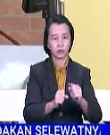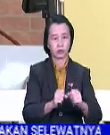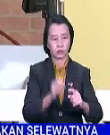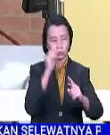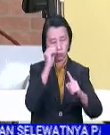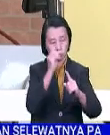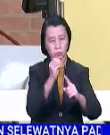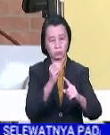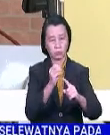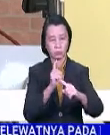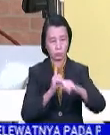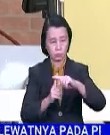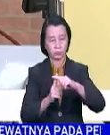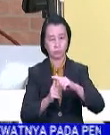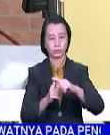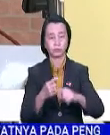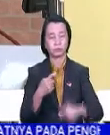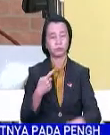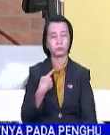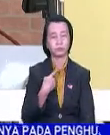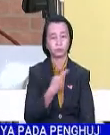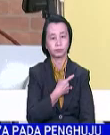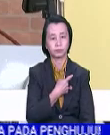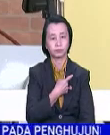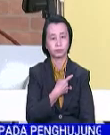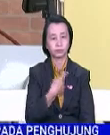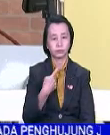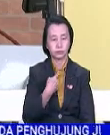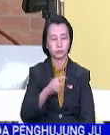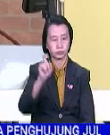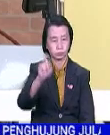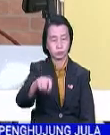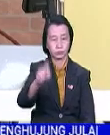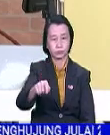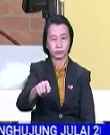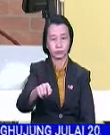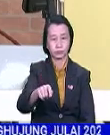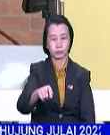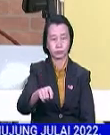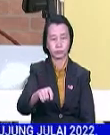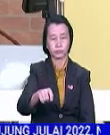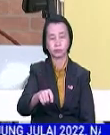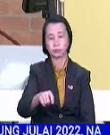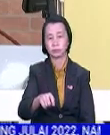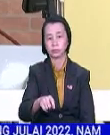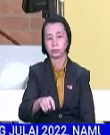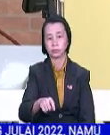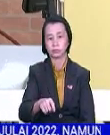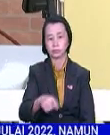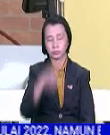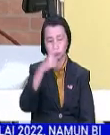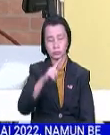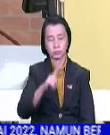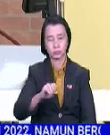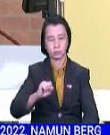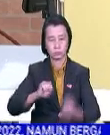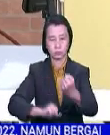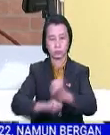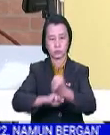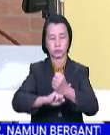kalau kita mau bangun kita harus dan terus mendukung